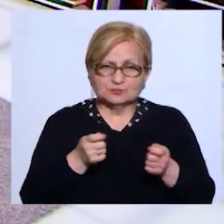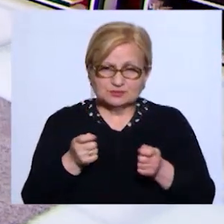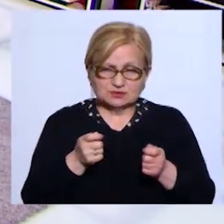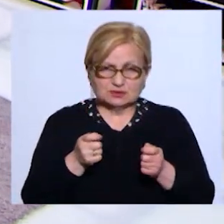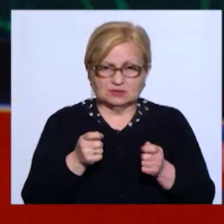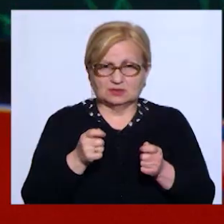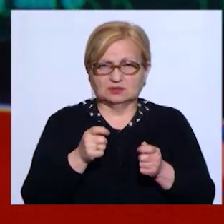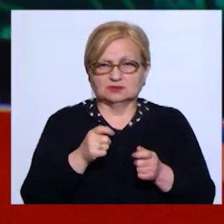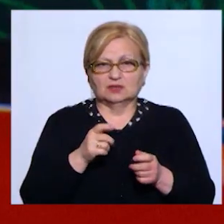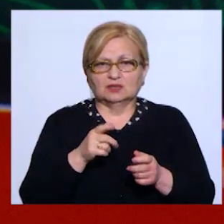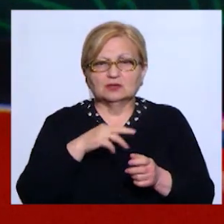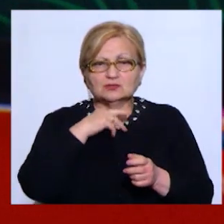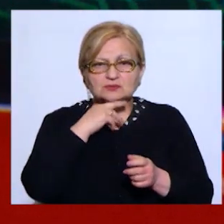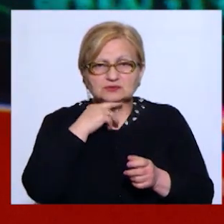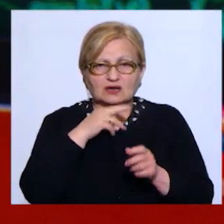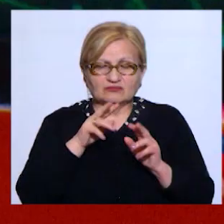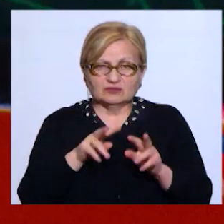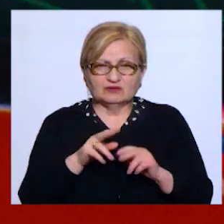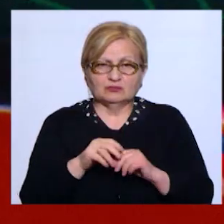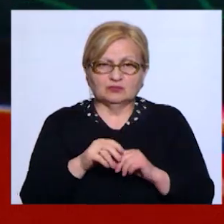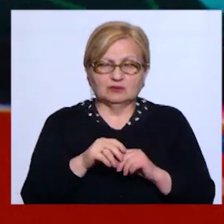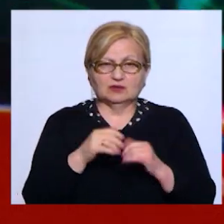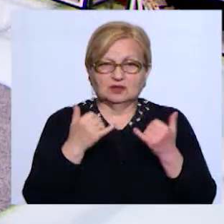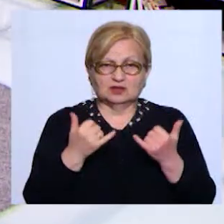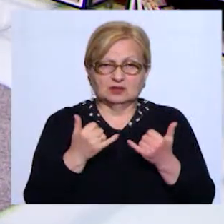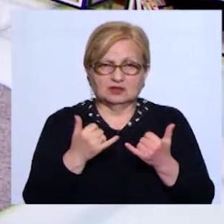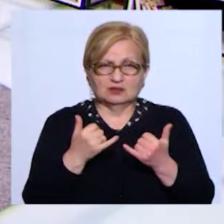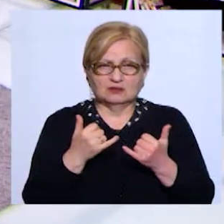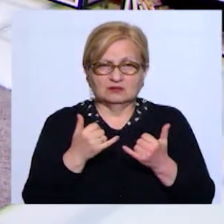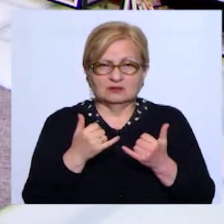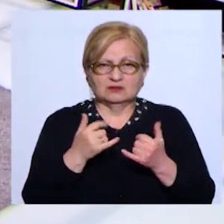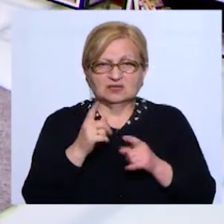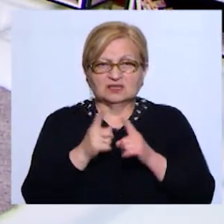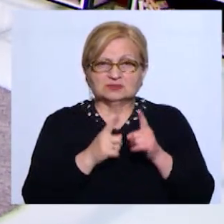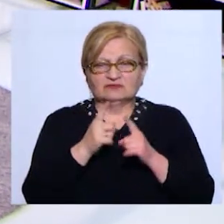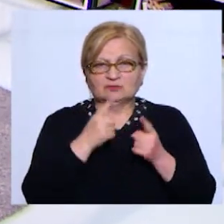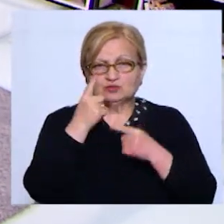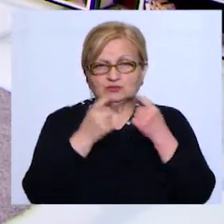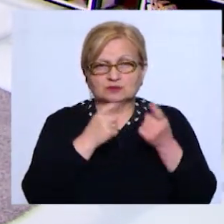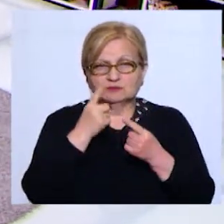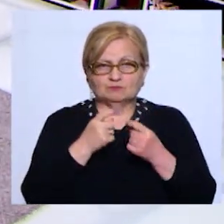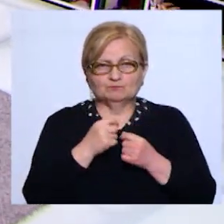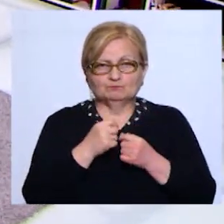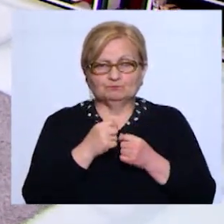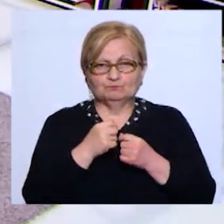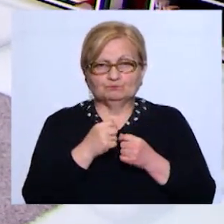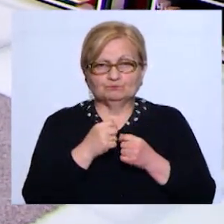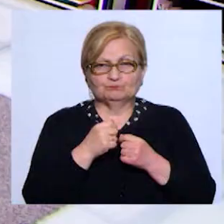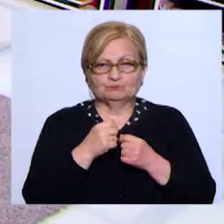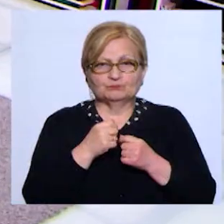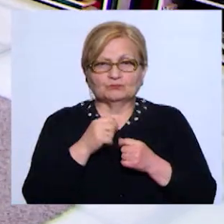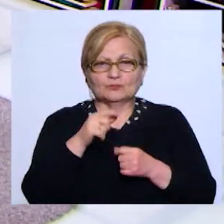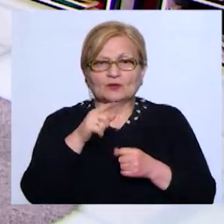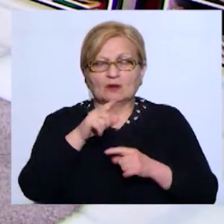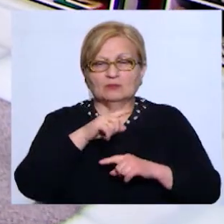და დაკვირვებულობა. მოდით ახლა დავამუშავოთ ინფორმაცია. ხვდებით მესი, ანუ მესი